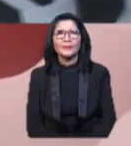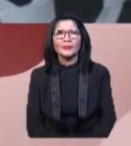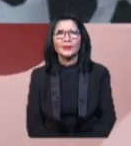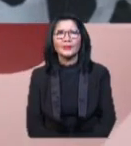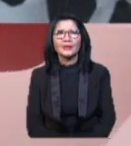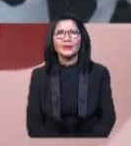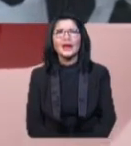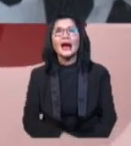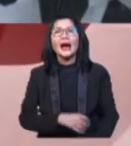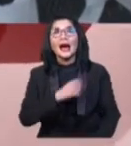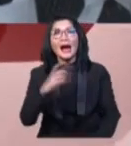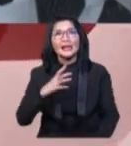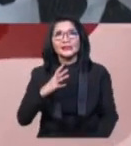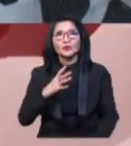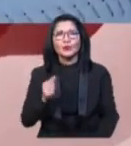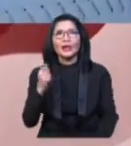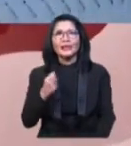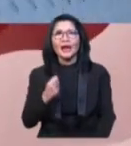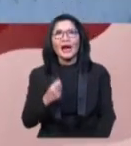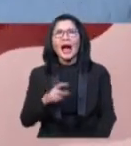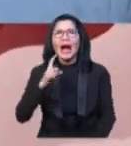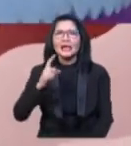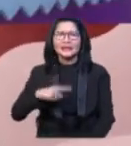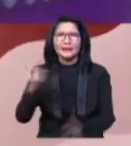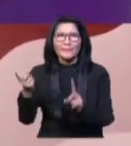dari kepepet itu real di masa pandemi ini. Jadi